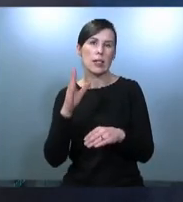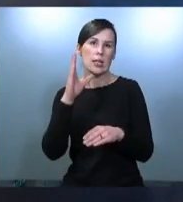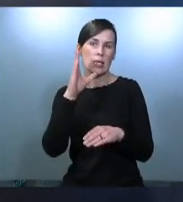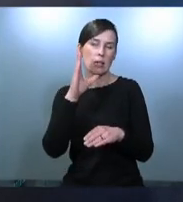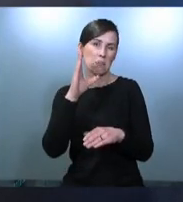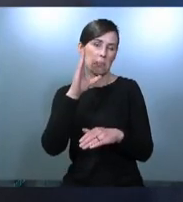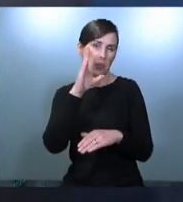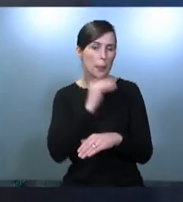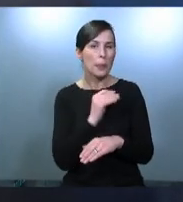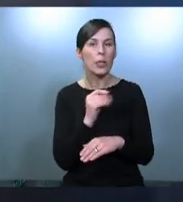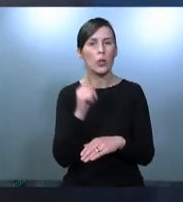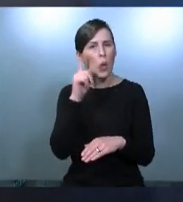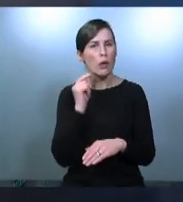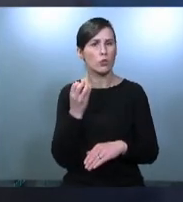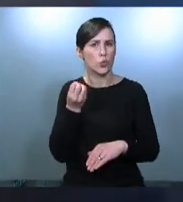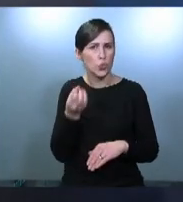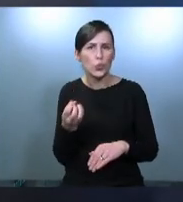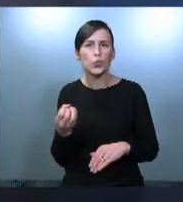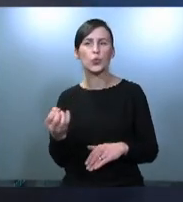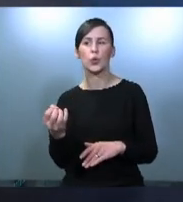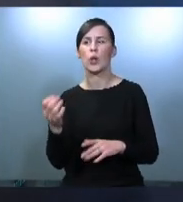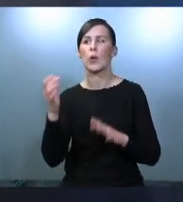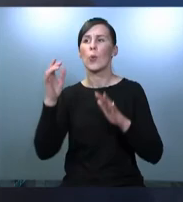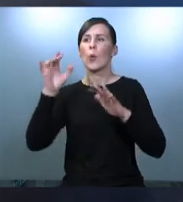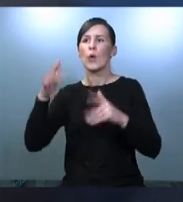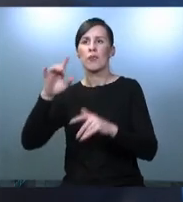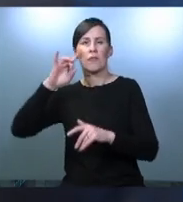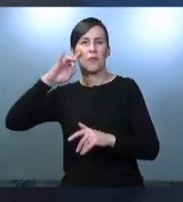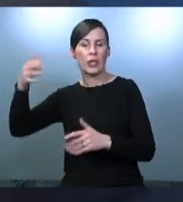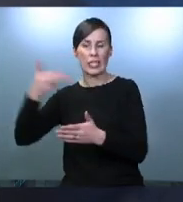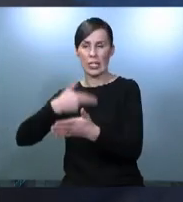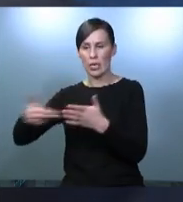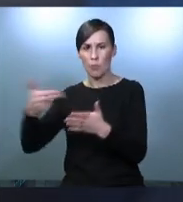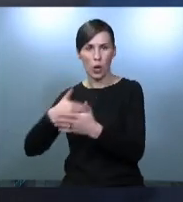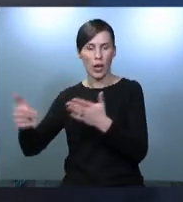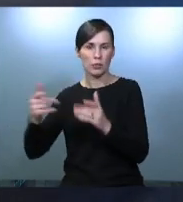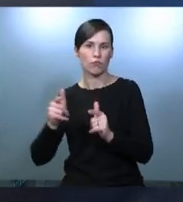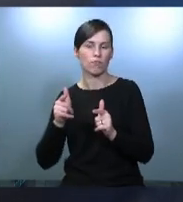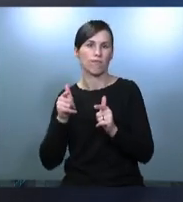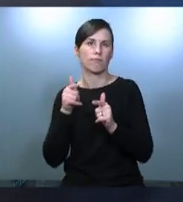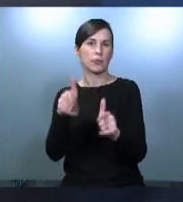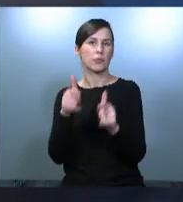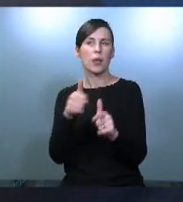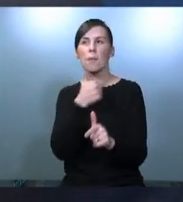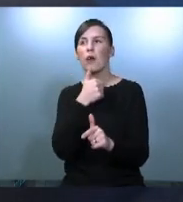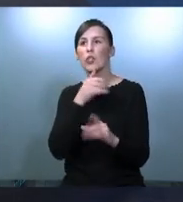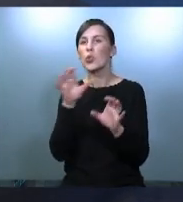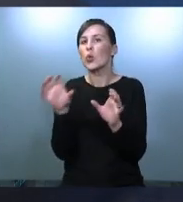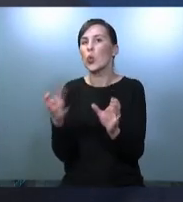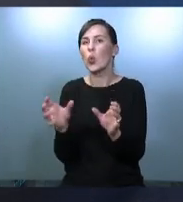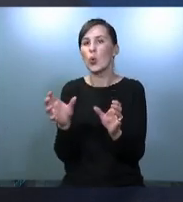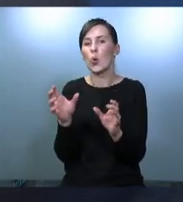tas atėjimas įmonių ir tokių, sakykime, garsių, kaip pasaulinis koncernas pramoninių dujų AGA,